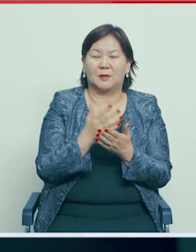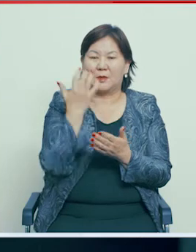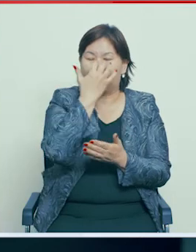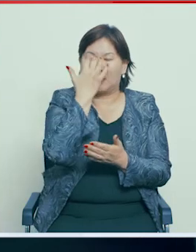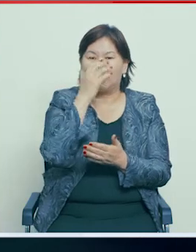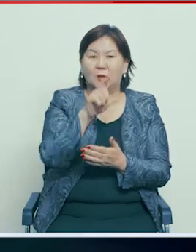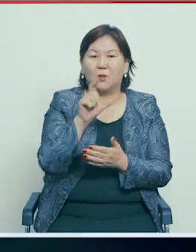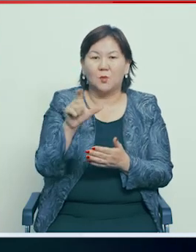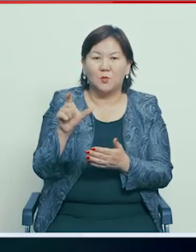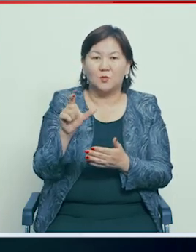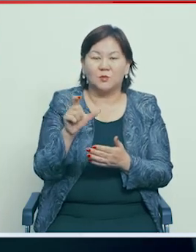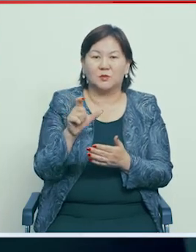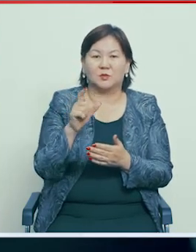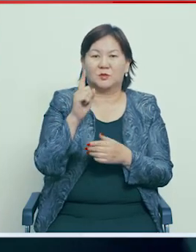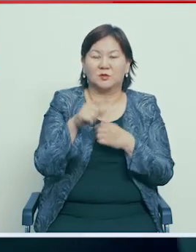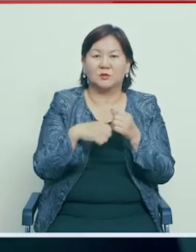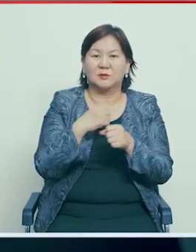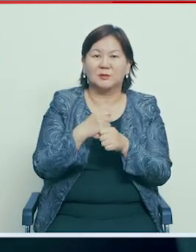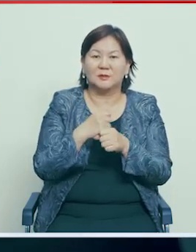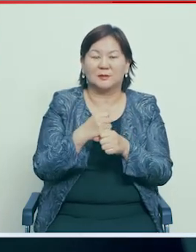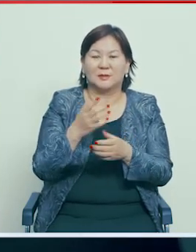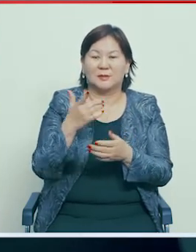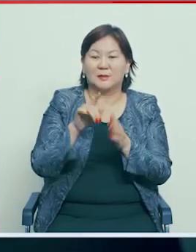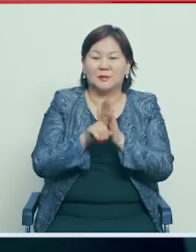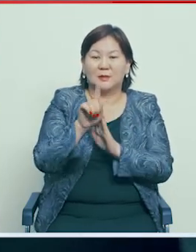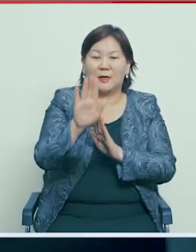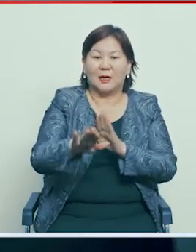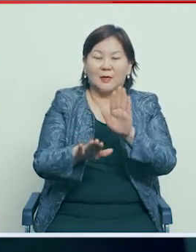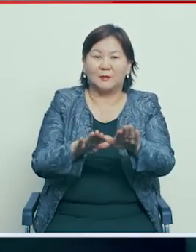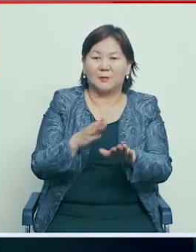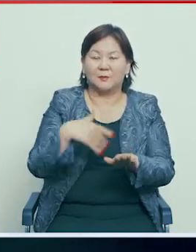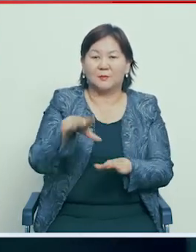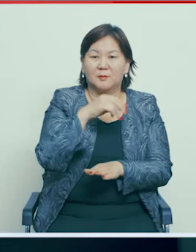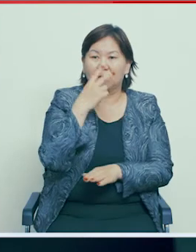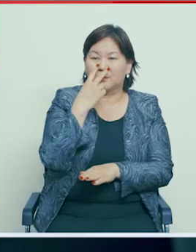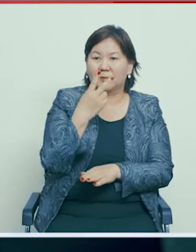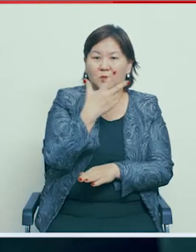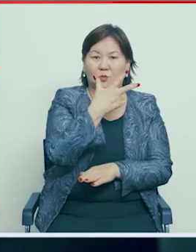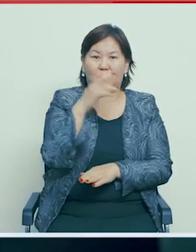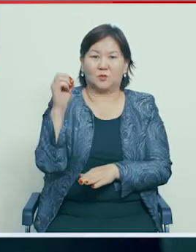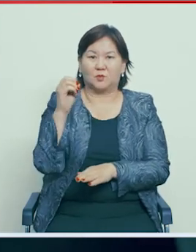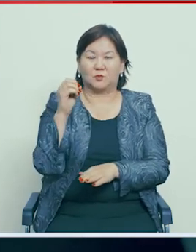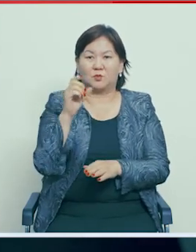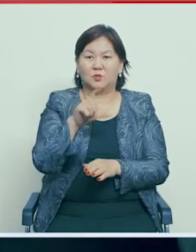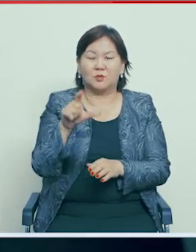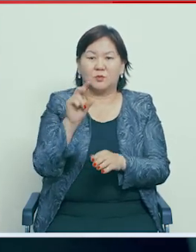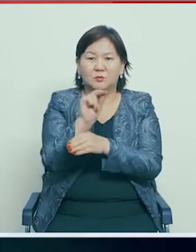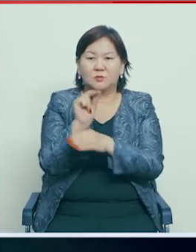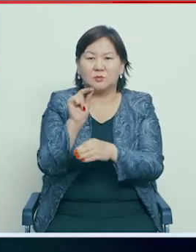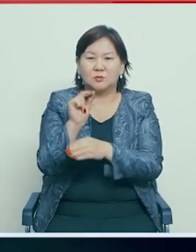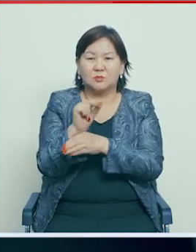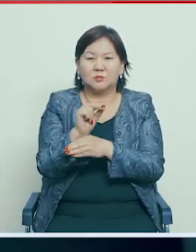Хараг хүмүүс ингээд нөгөө энэ чиглэлээр ажиллах гараагийн тавьж байгаа юм. За өнөөдөр бид ингээд буцаад харсан чинь 300 гаруй хүнийг сургацсан байна. За тэрний